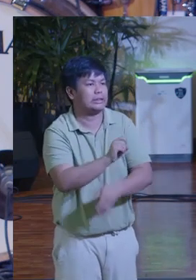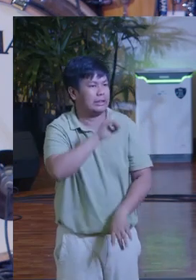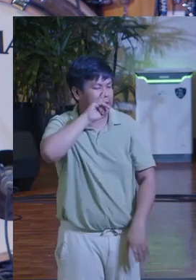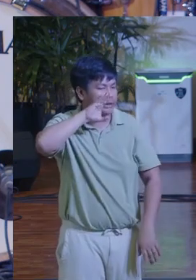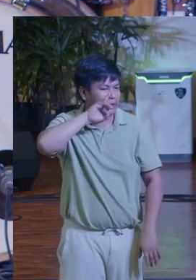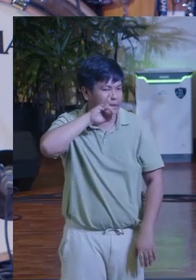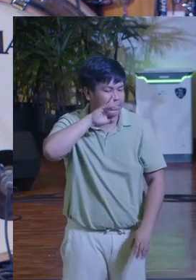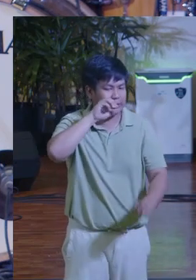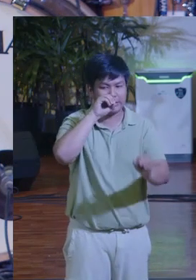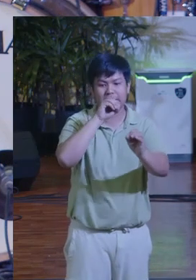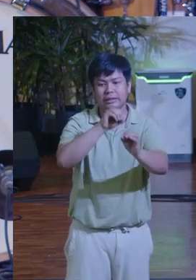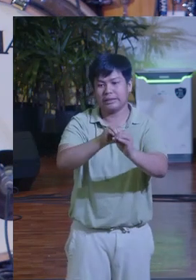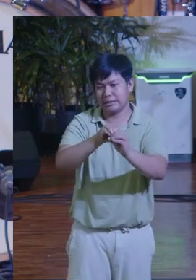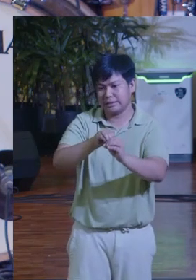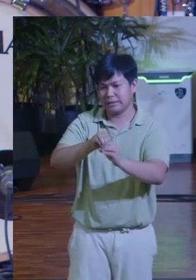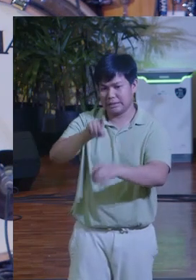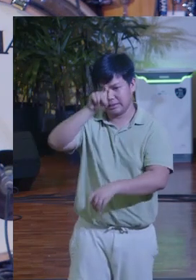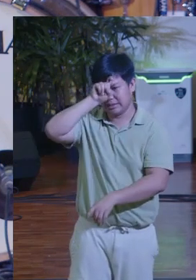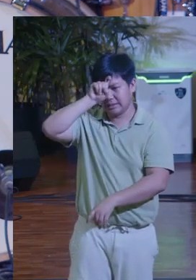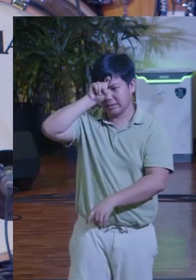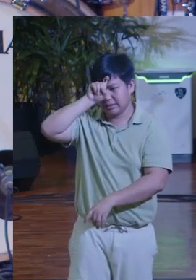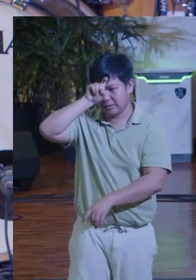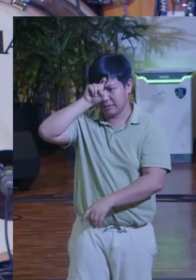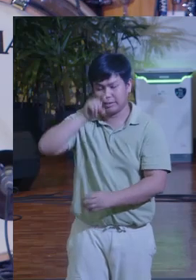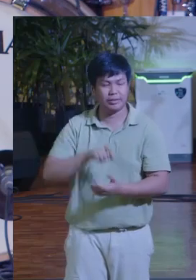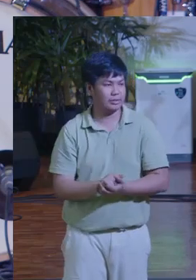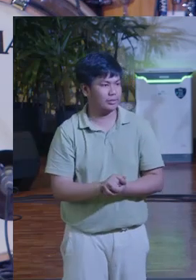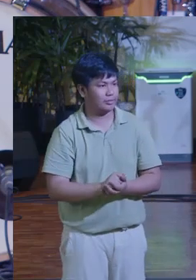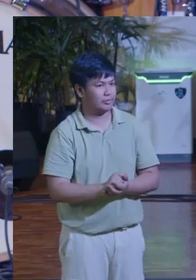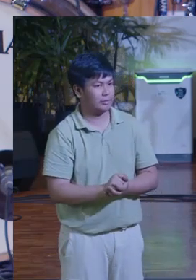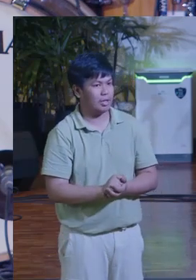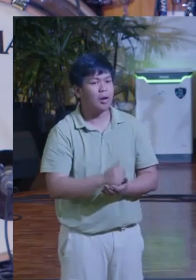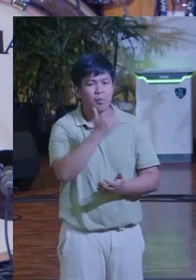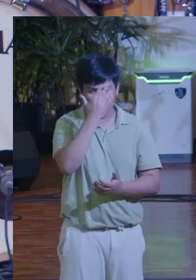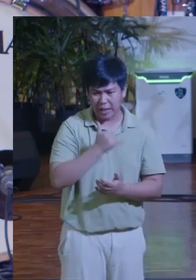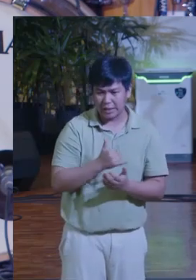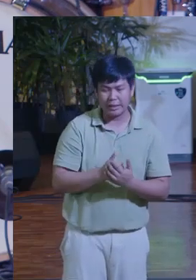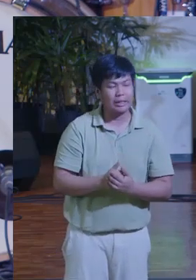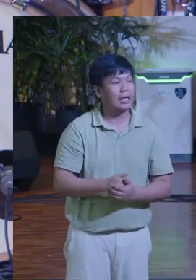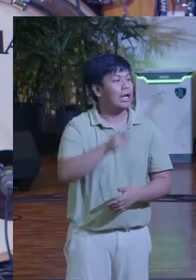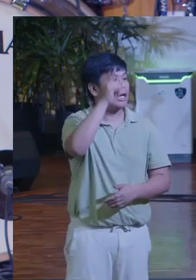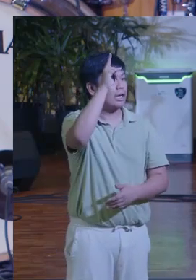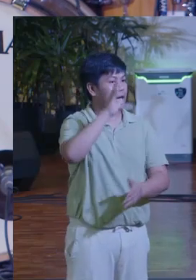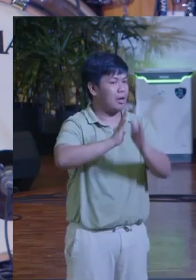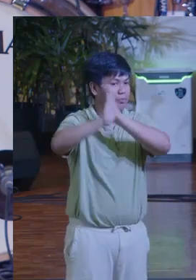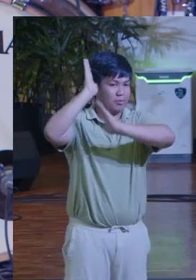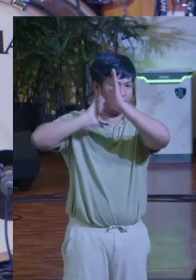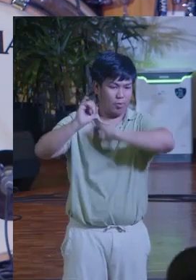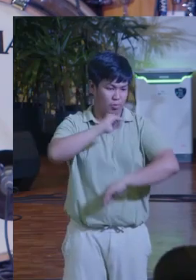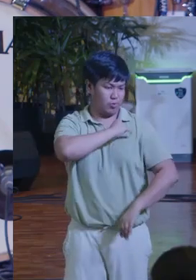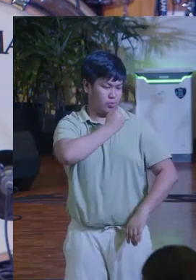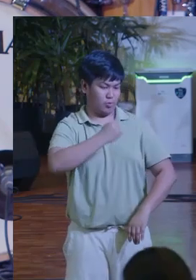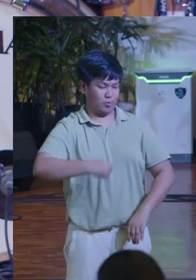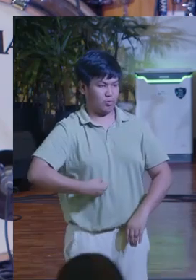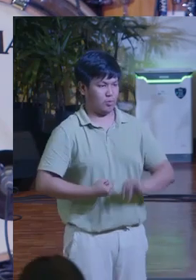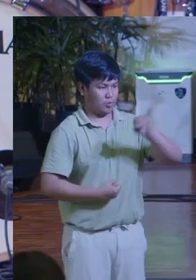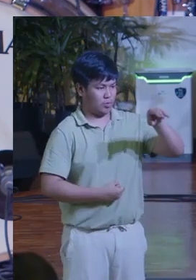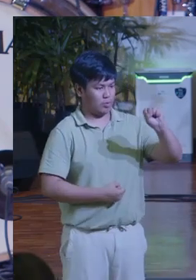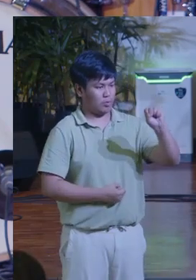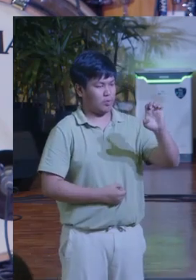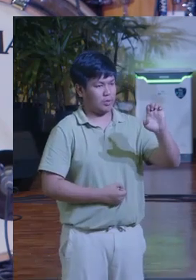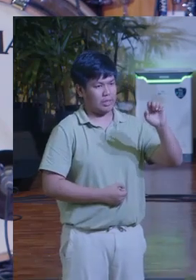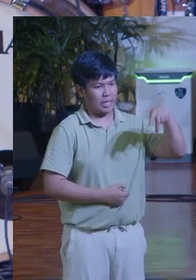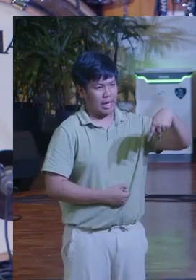Diyos upang iligtas sila sa tagutom. Sa Genesis chapter 47,